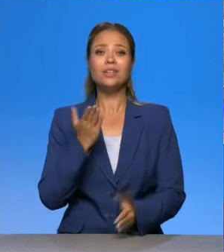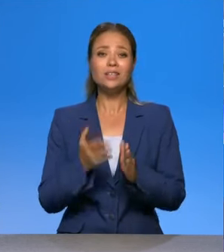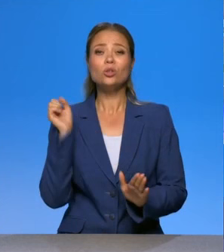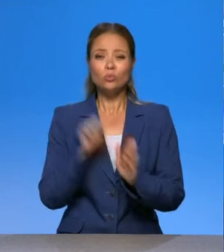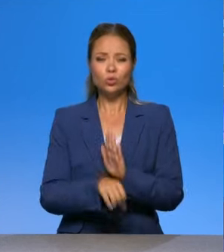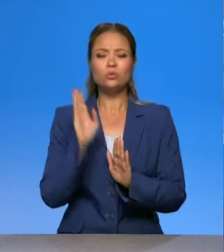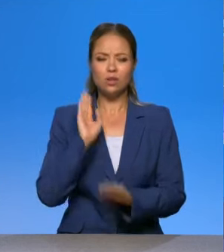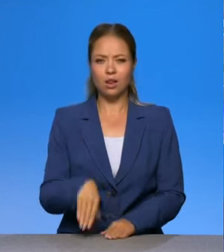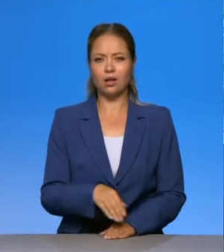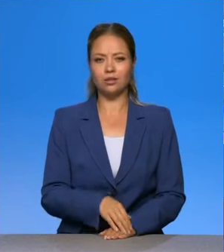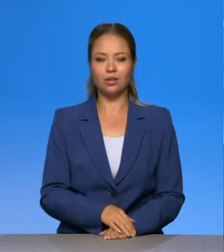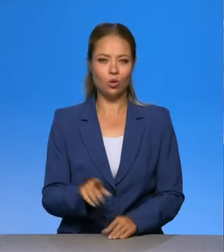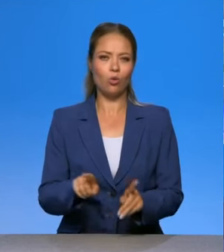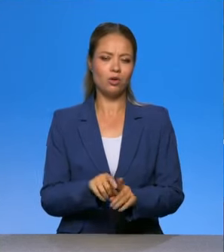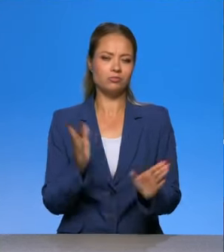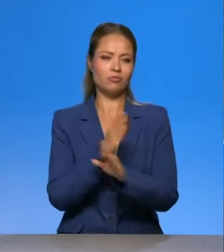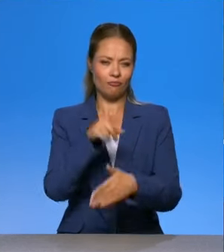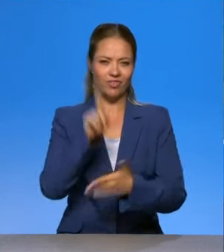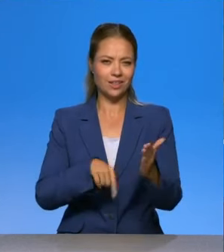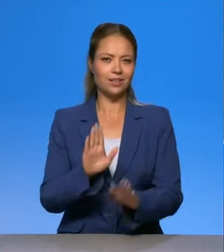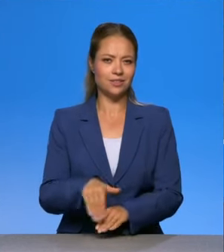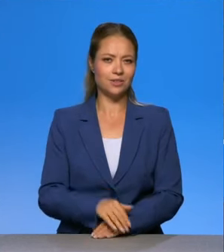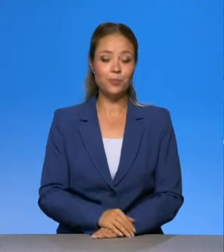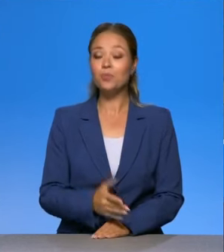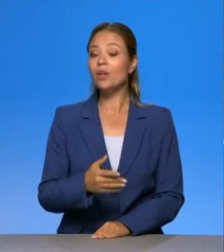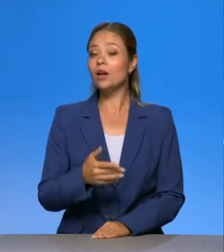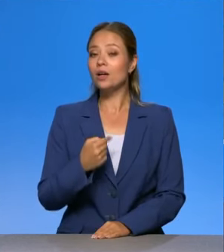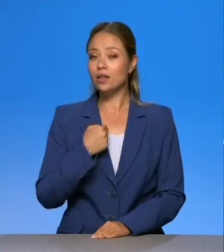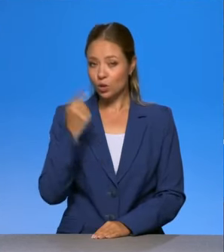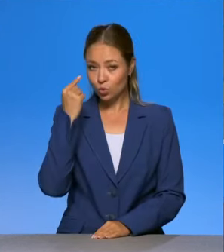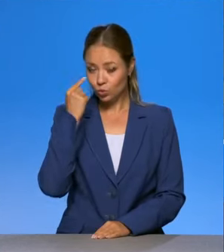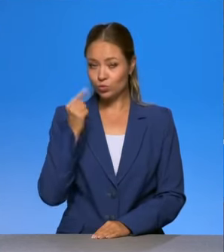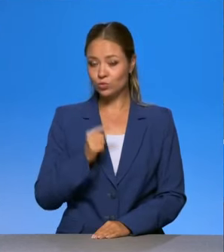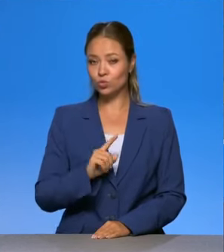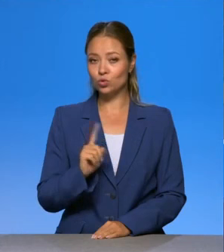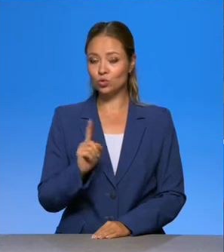так не убьют. Такой фаталист отчасти. И я думаю, что...